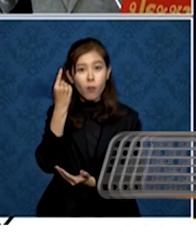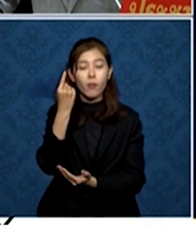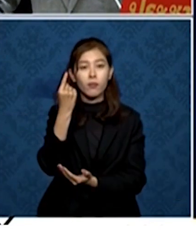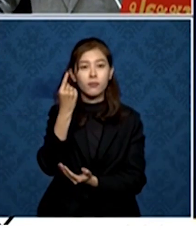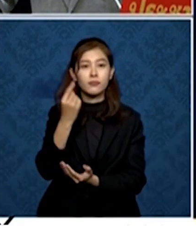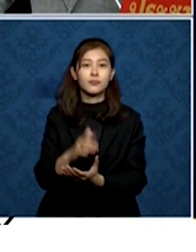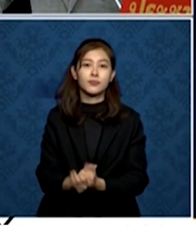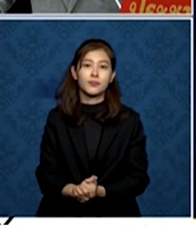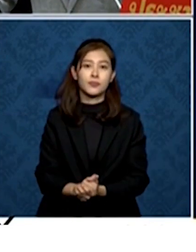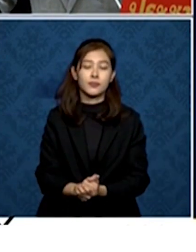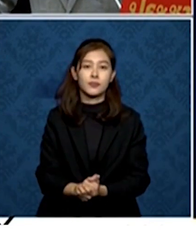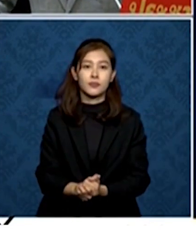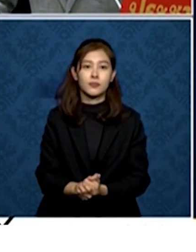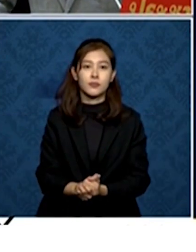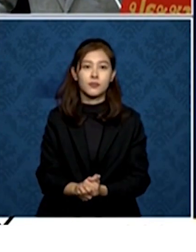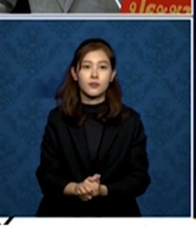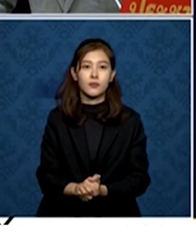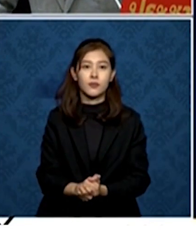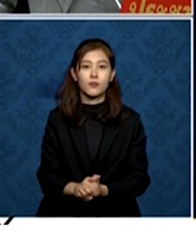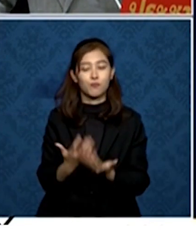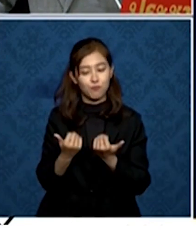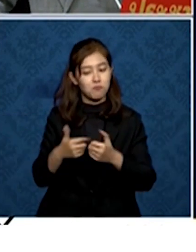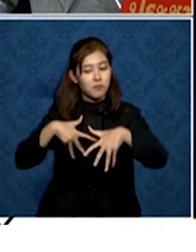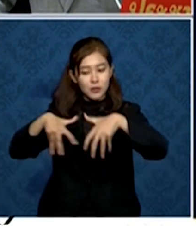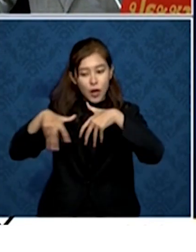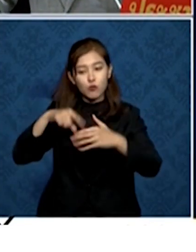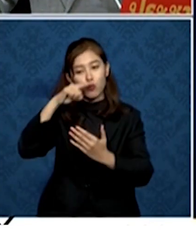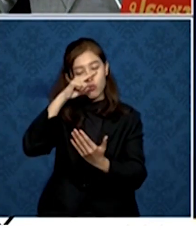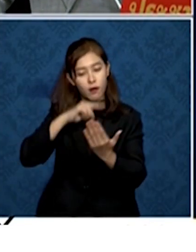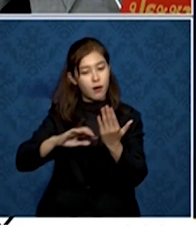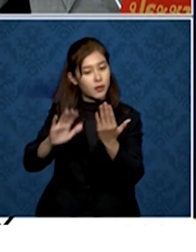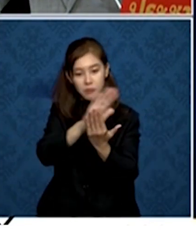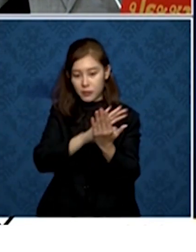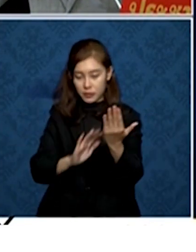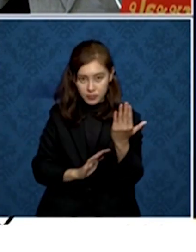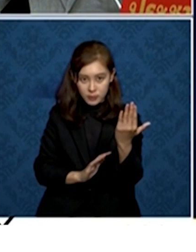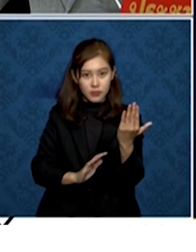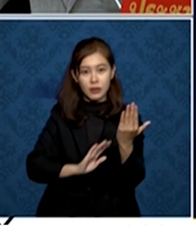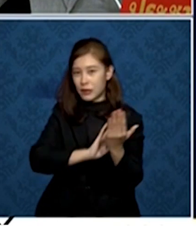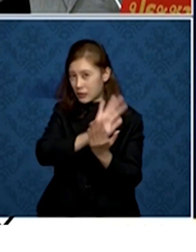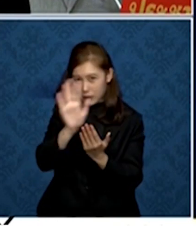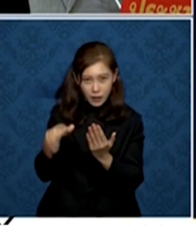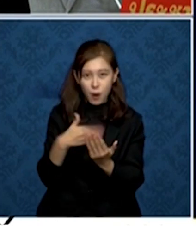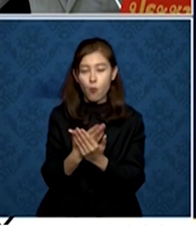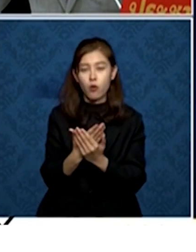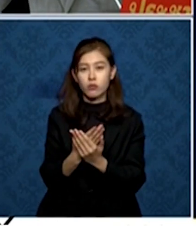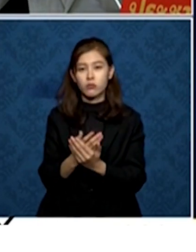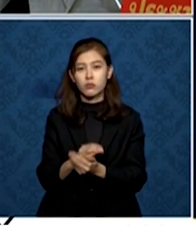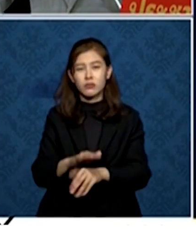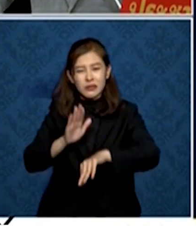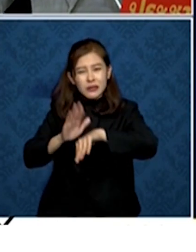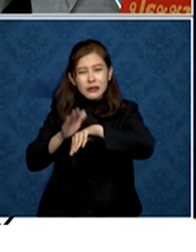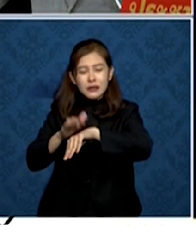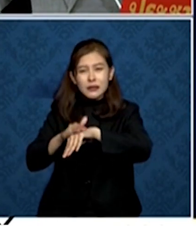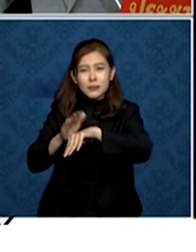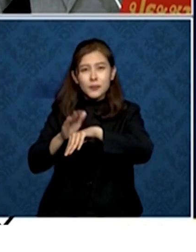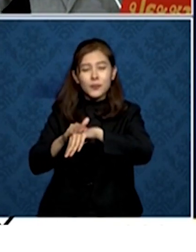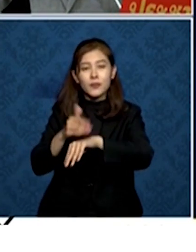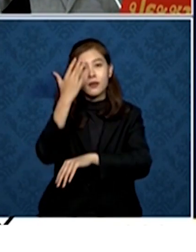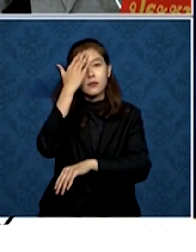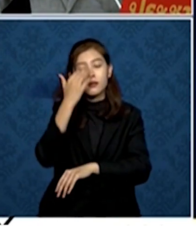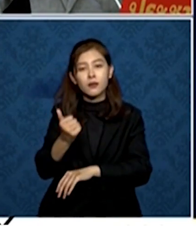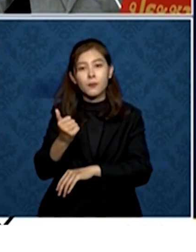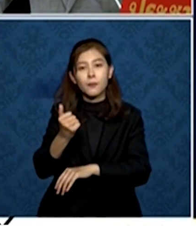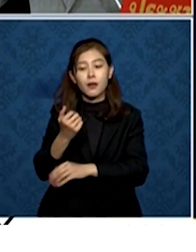งวิจารณ์มาจากทุกสารทิศของประเทศแต่เขาไม่ได้วิจารณ์เรื่องกู้เป็นหลักแต่เข